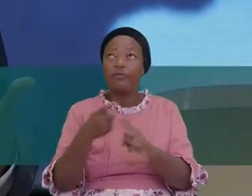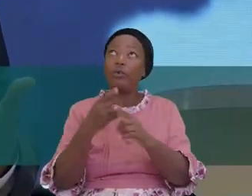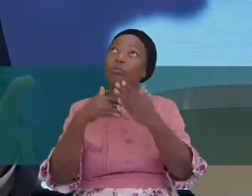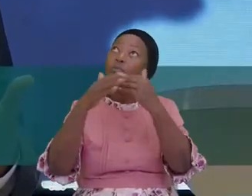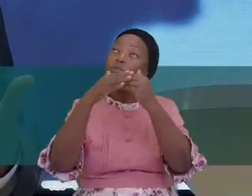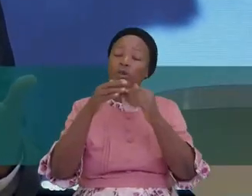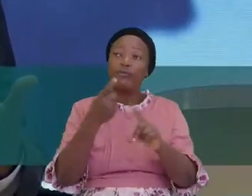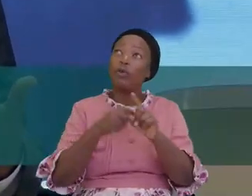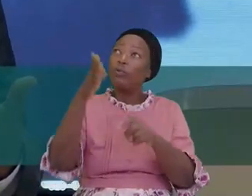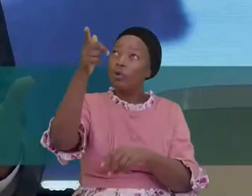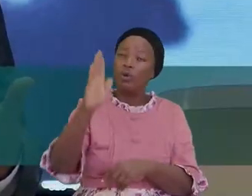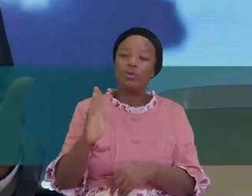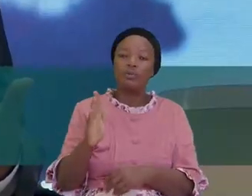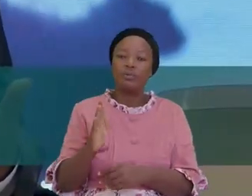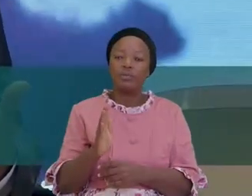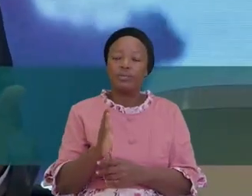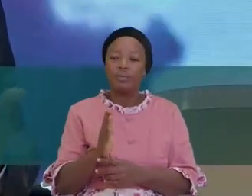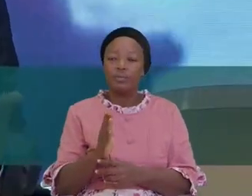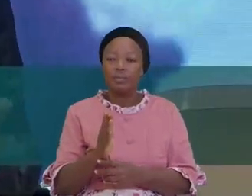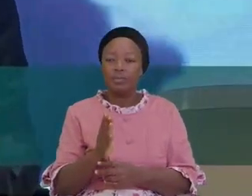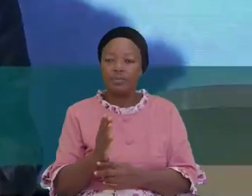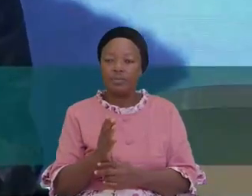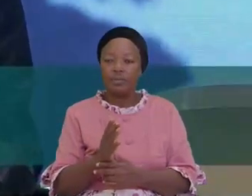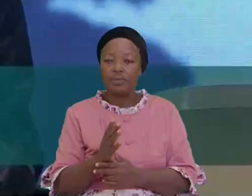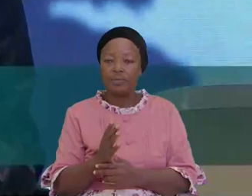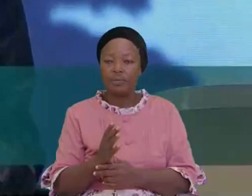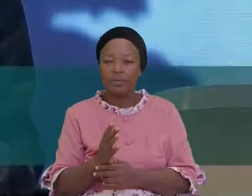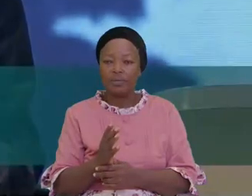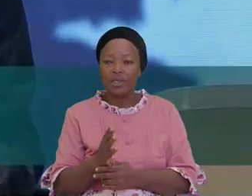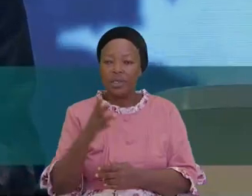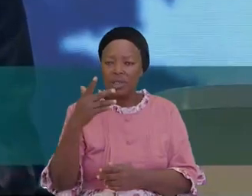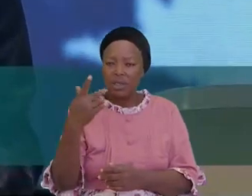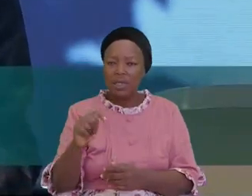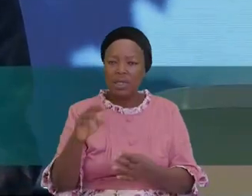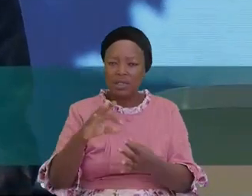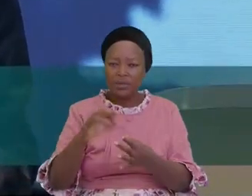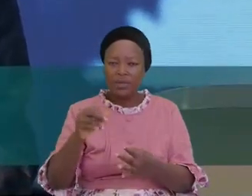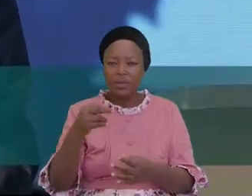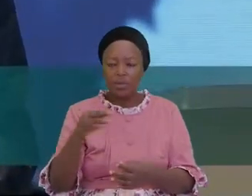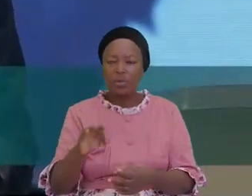L'esprit de Dieu agit à travers la parole venant de Dieu.